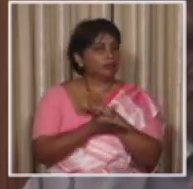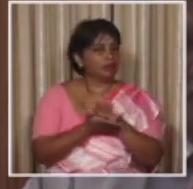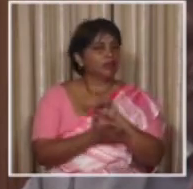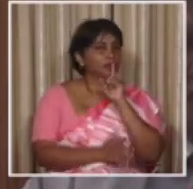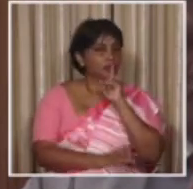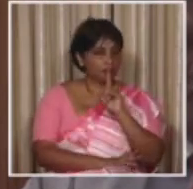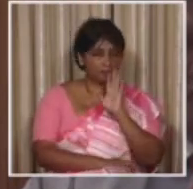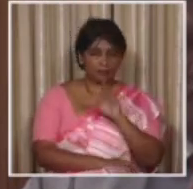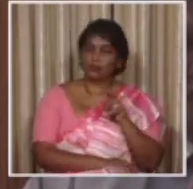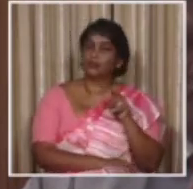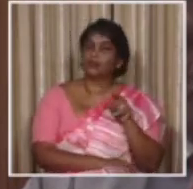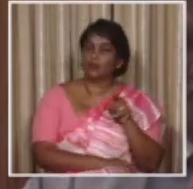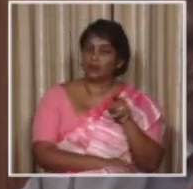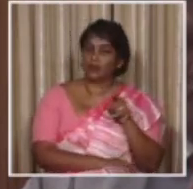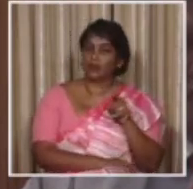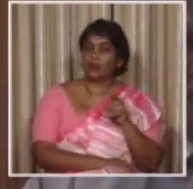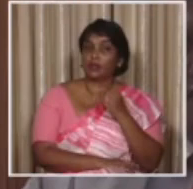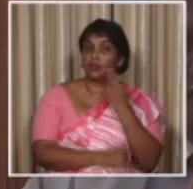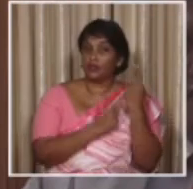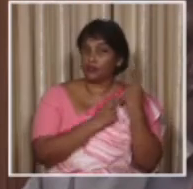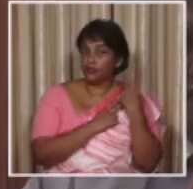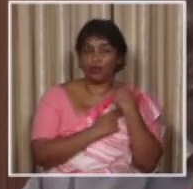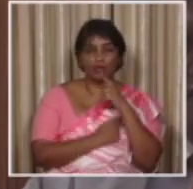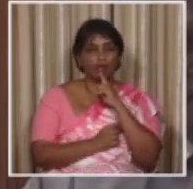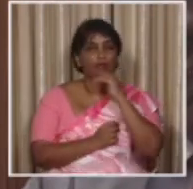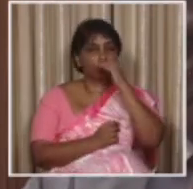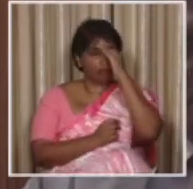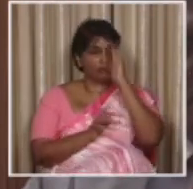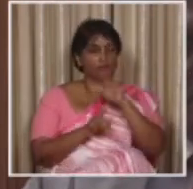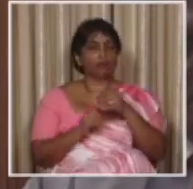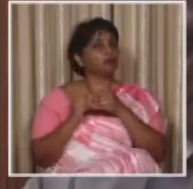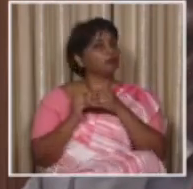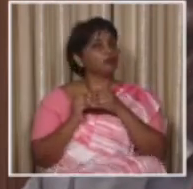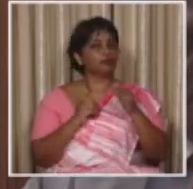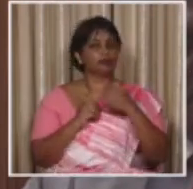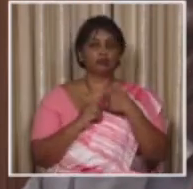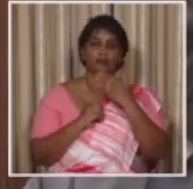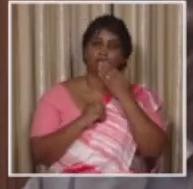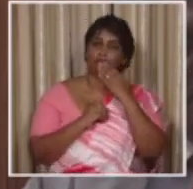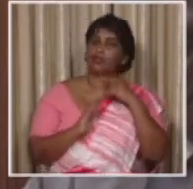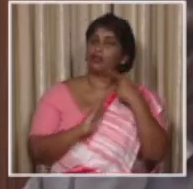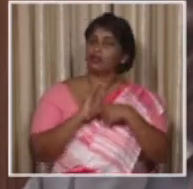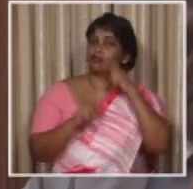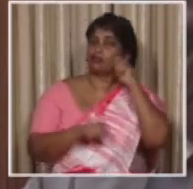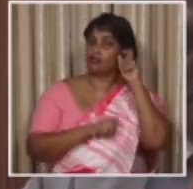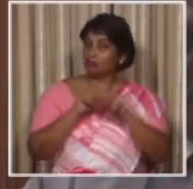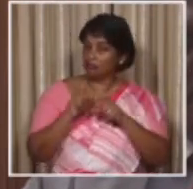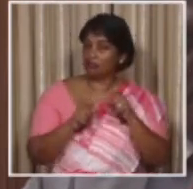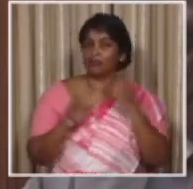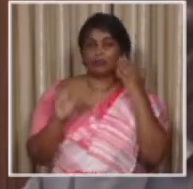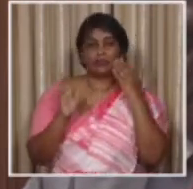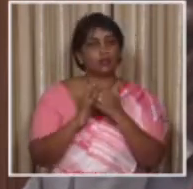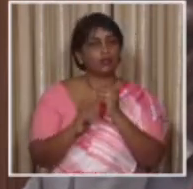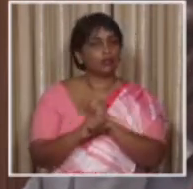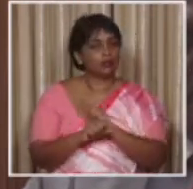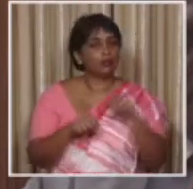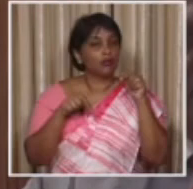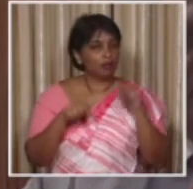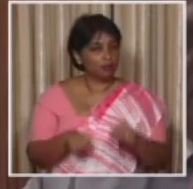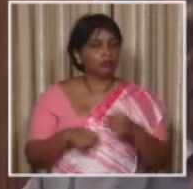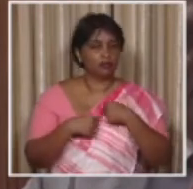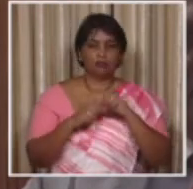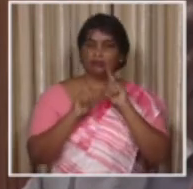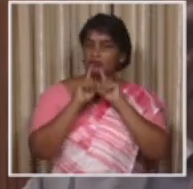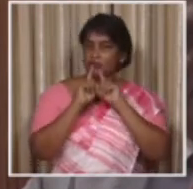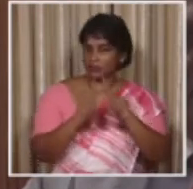ඔබතුමා ප්‍රකාශ කළා තිනවා වගකීයුතු කතානායකවරයෙකු ලෙස මෙතුක්කල් නිහඬව සිට රටේ මහජනතාව වෙත අනාවරණය නොකළ සිද්ධියක් අද මා ඔබට